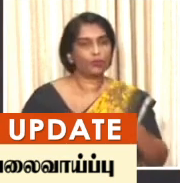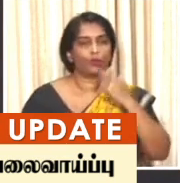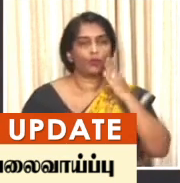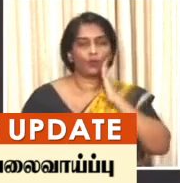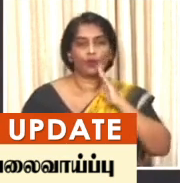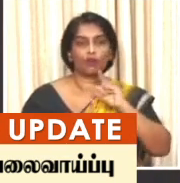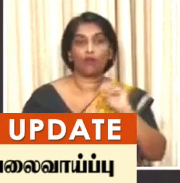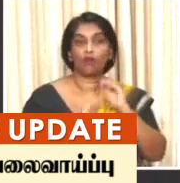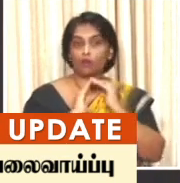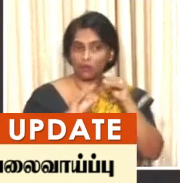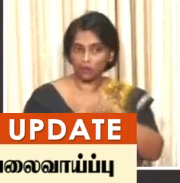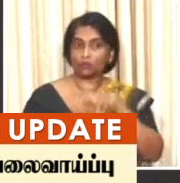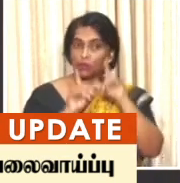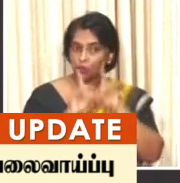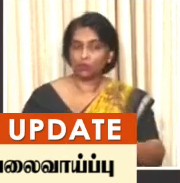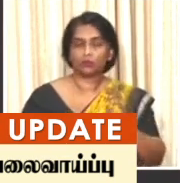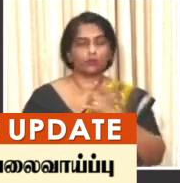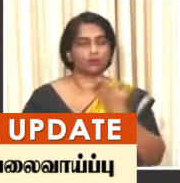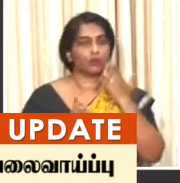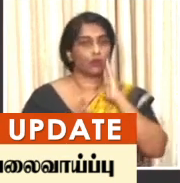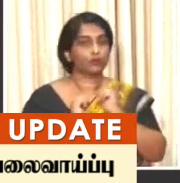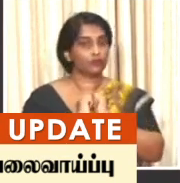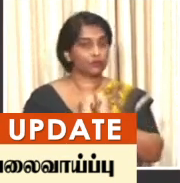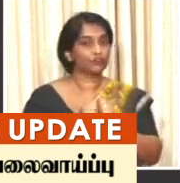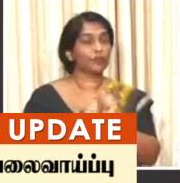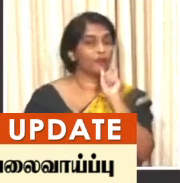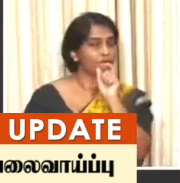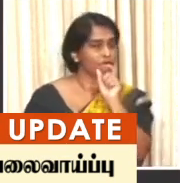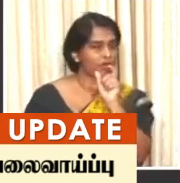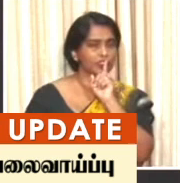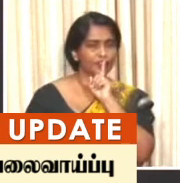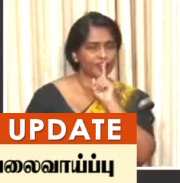සේවා නියුක්ති කාර්යාංශිනුත් මේ වගේ සම්බන්ධ විදේශ රැකියාවක් කියන වචනයක්